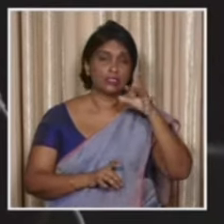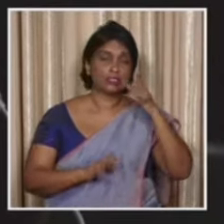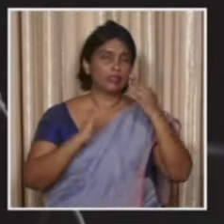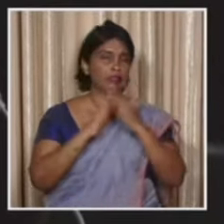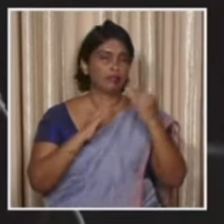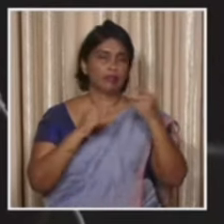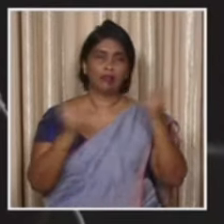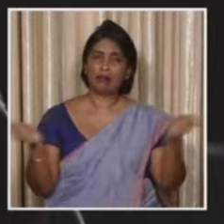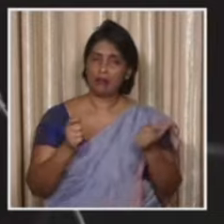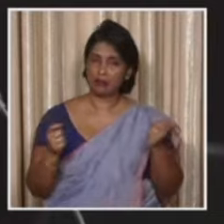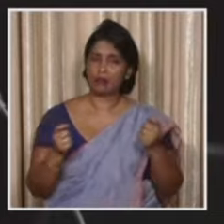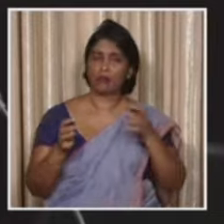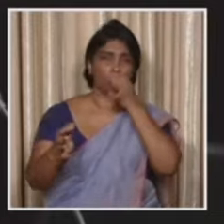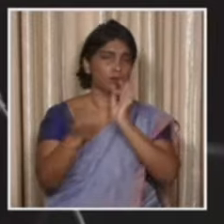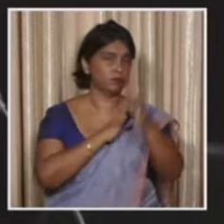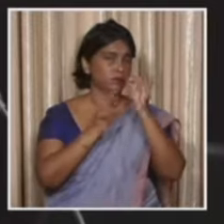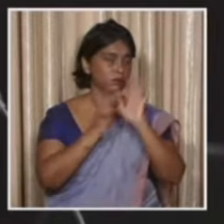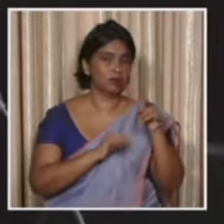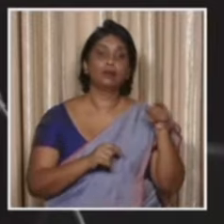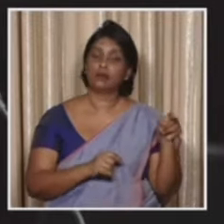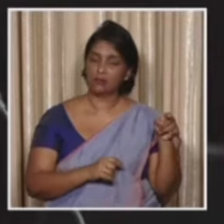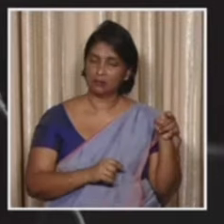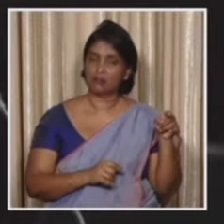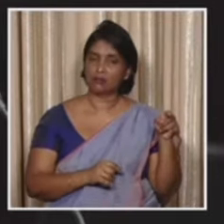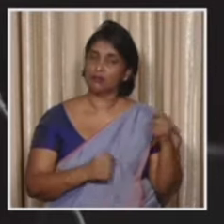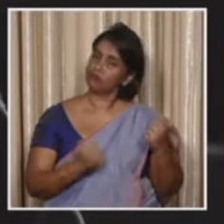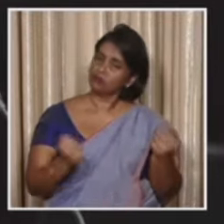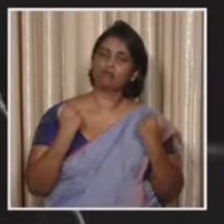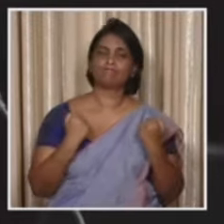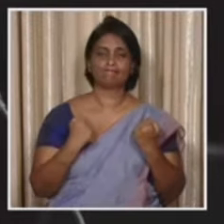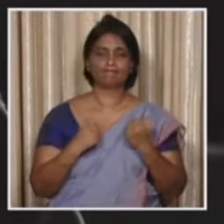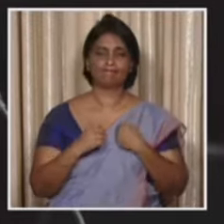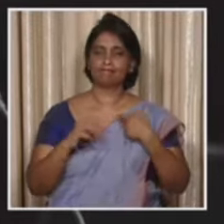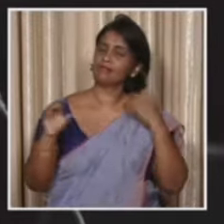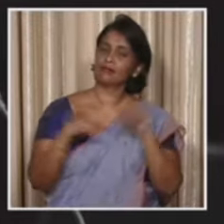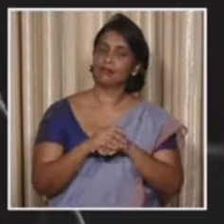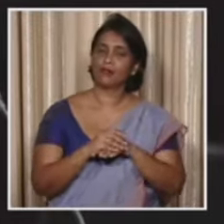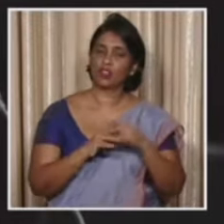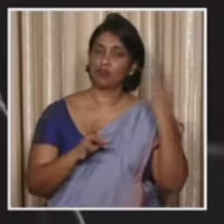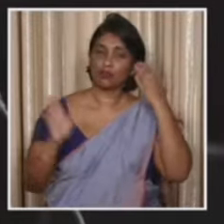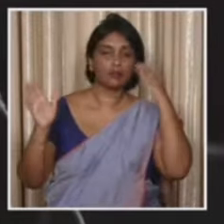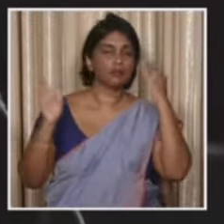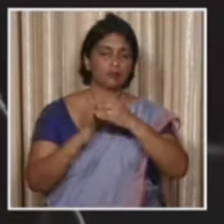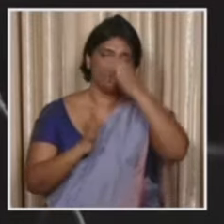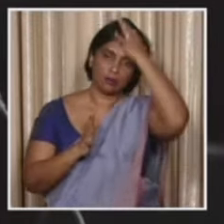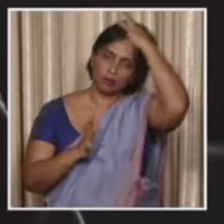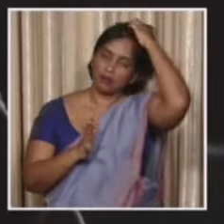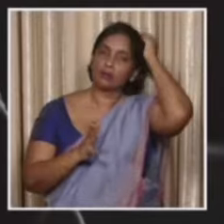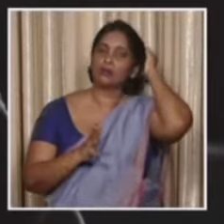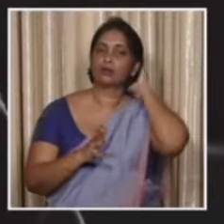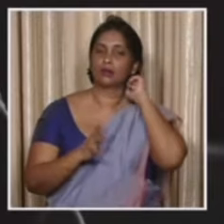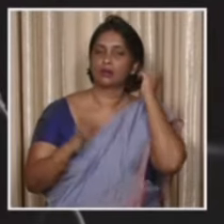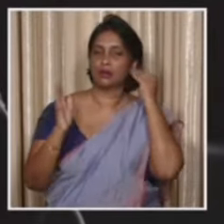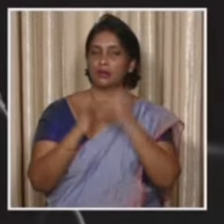சியகணங்கெவால் கடகாமர கினித்தி அத்தி எதுமா தைரியமத்தை எதிரிட்டவில்ல முஸ்லீம் ஜனதா வினுவேன்